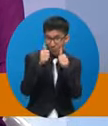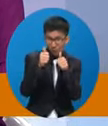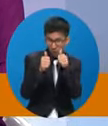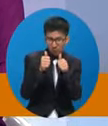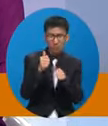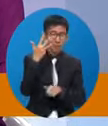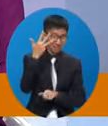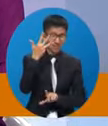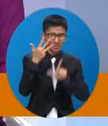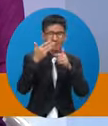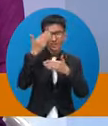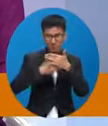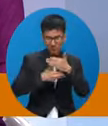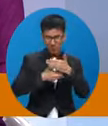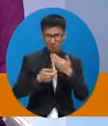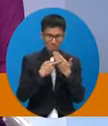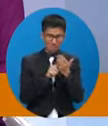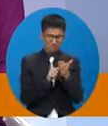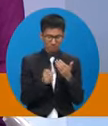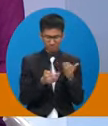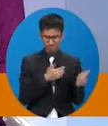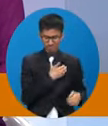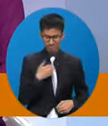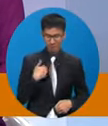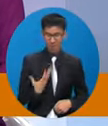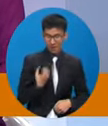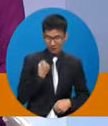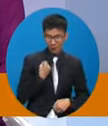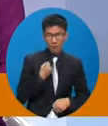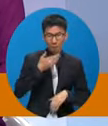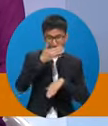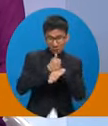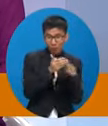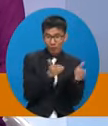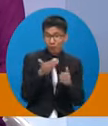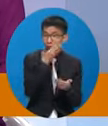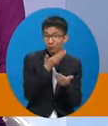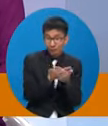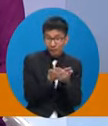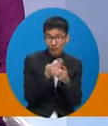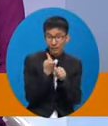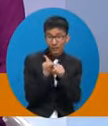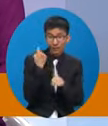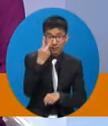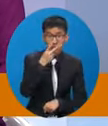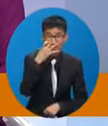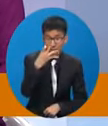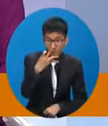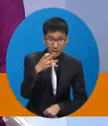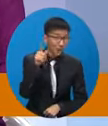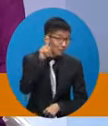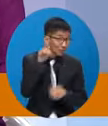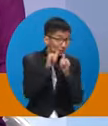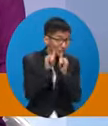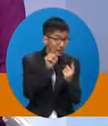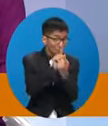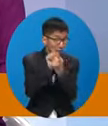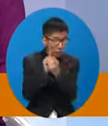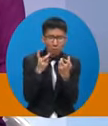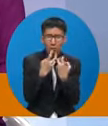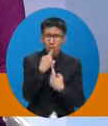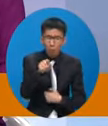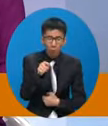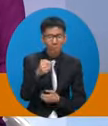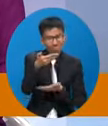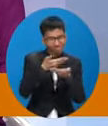갖고 차근차근 마무리를 해야 할 텐데요. 지난해 수능 만점자들을 만나 마무리 학습 전략을 들어봤습니다.